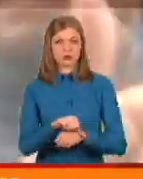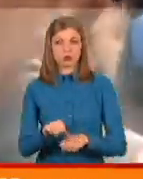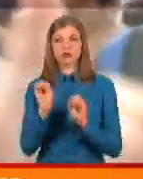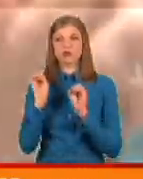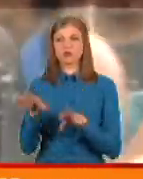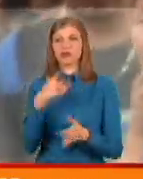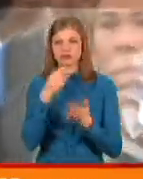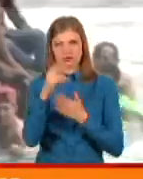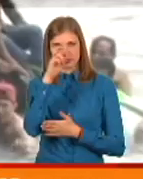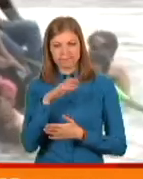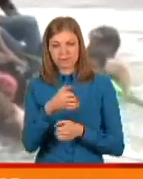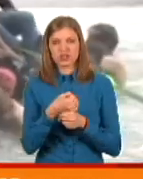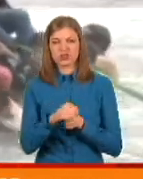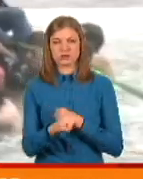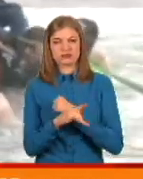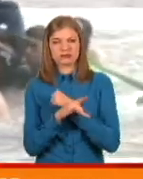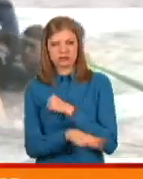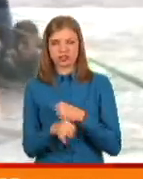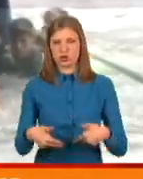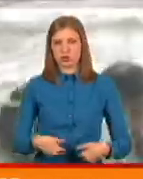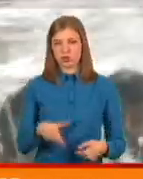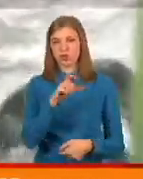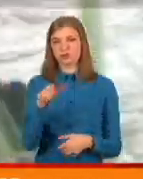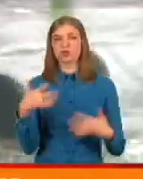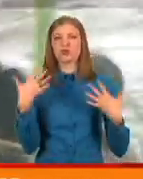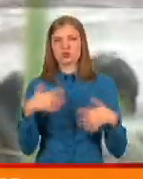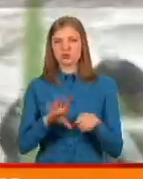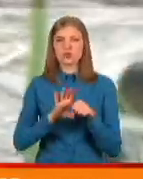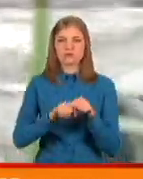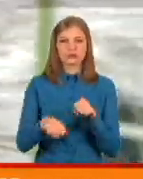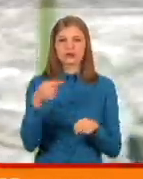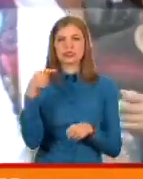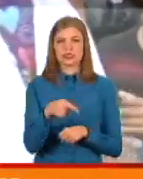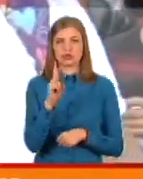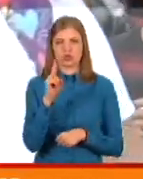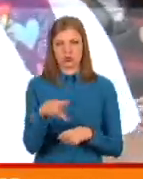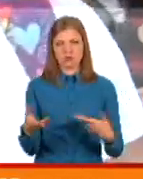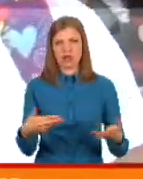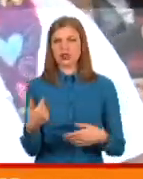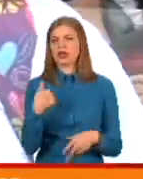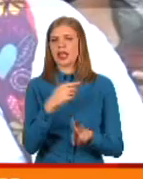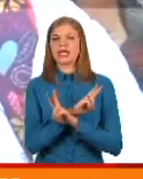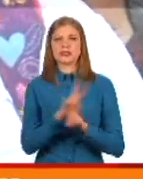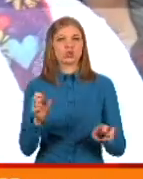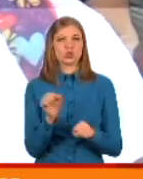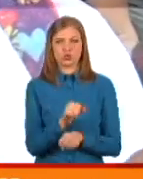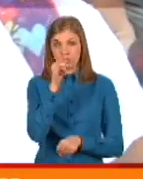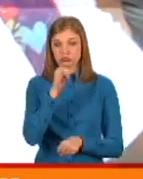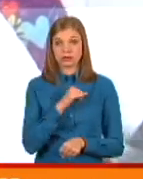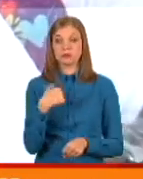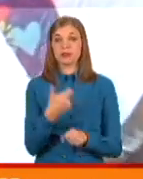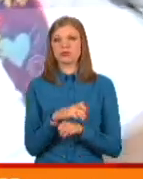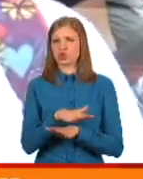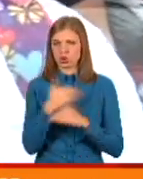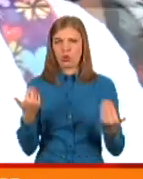Полишити батьківщину їх змусили злидні та голод. Люди вже подолали тисячу кілометрів. Нас ніхто не зупинить, бо більше